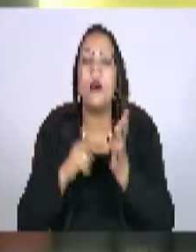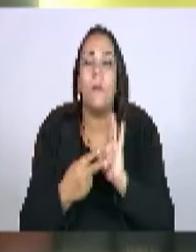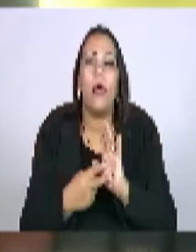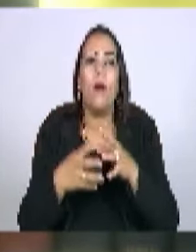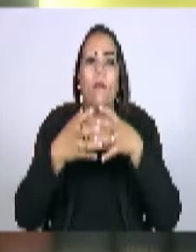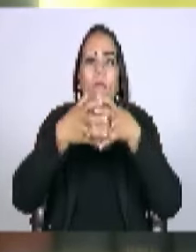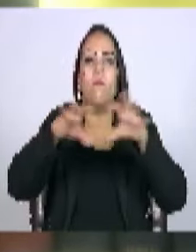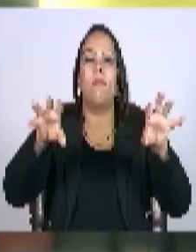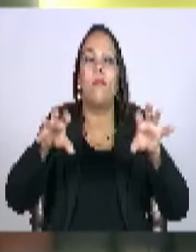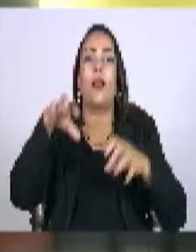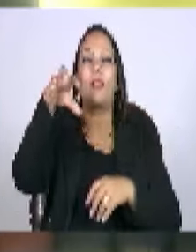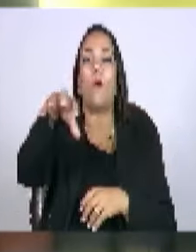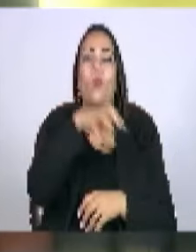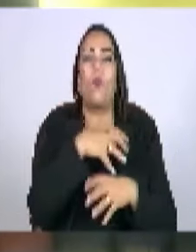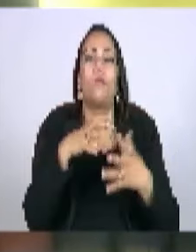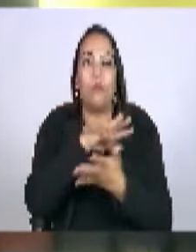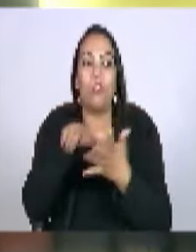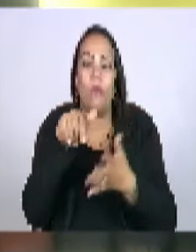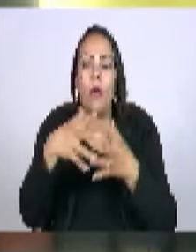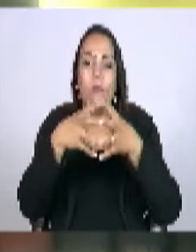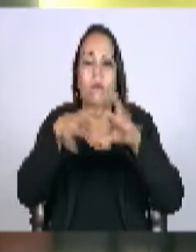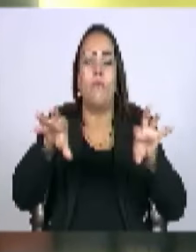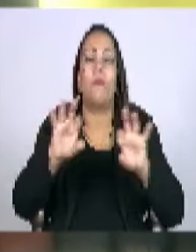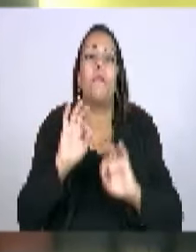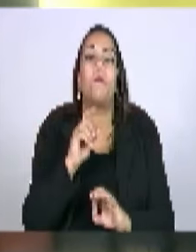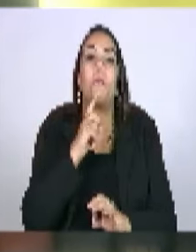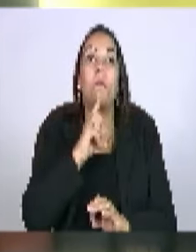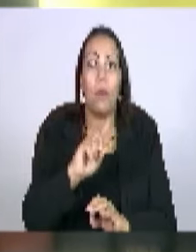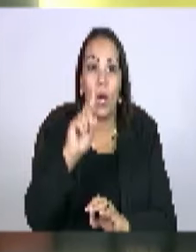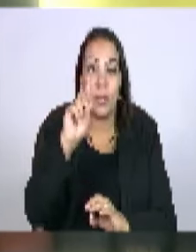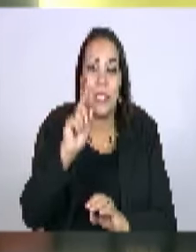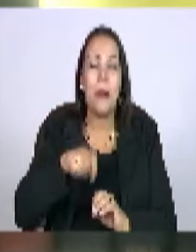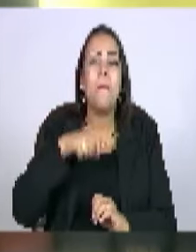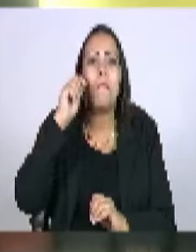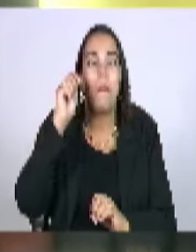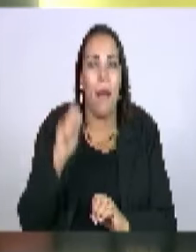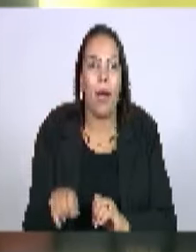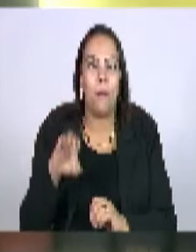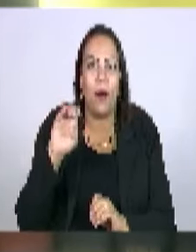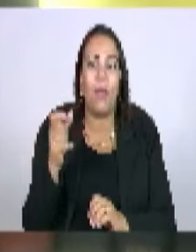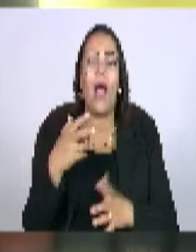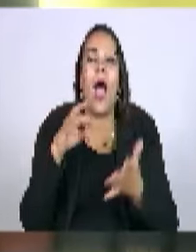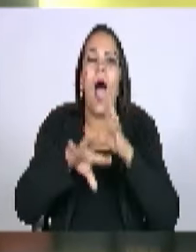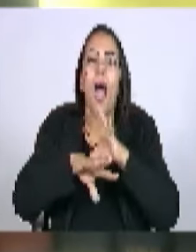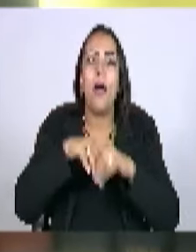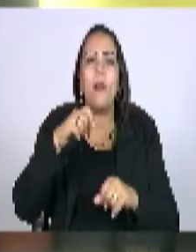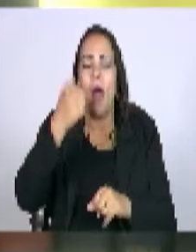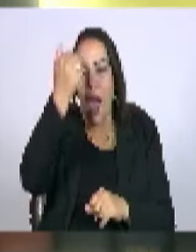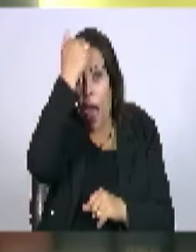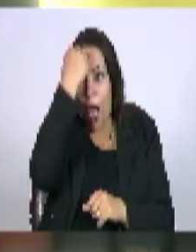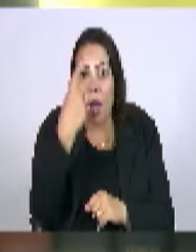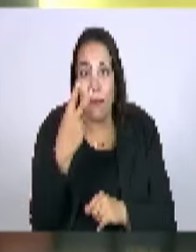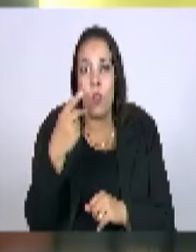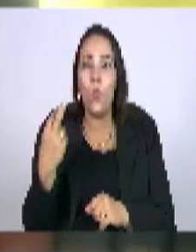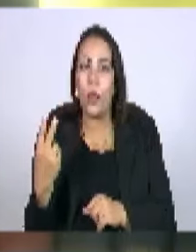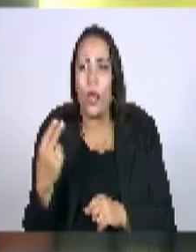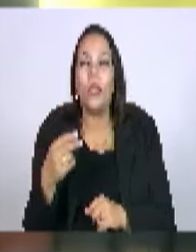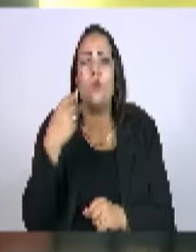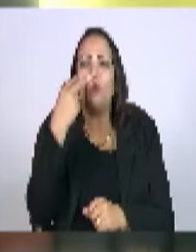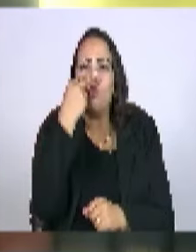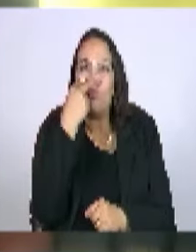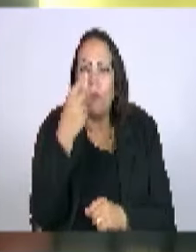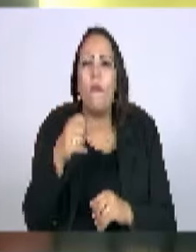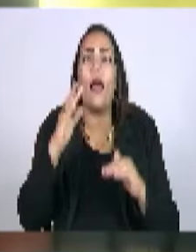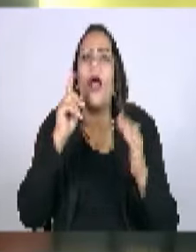بين الدول ولكن المحكمه الجنائيه الدوليه انشات عام 2002 وتنظر في